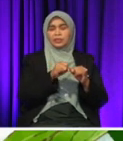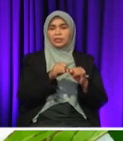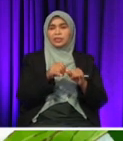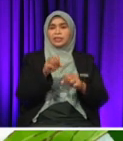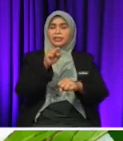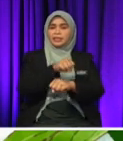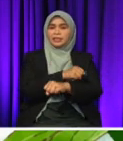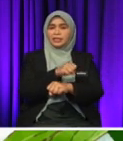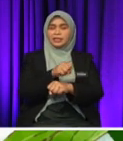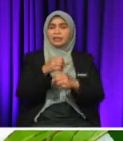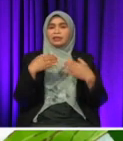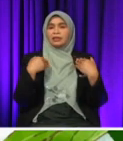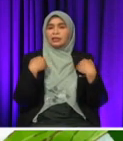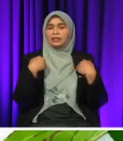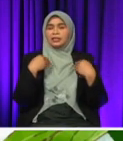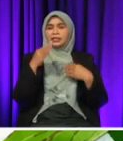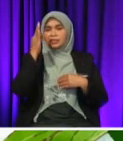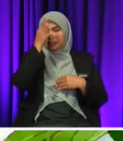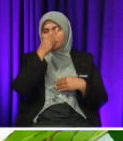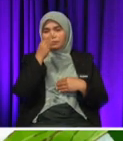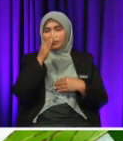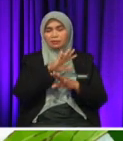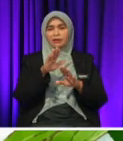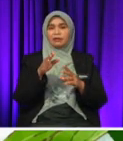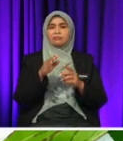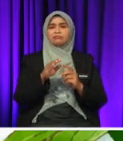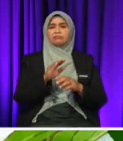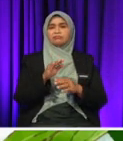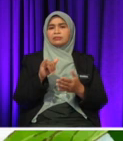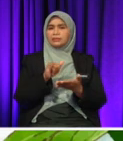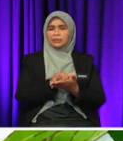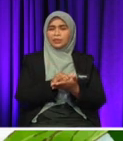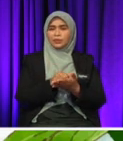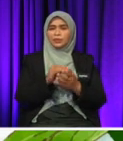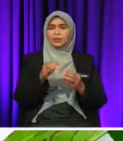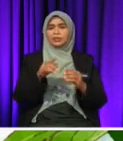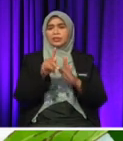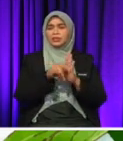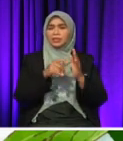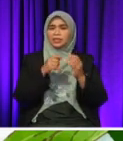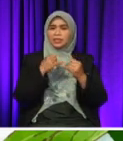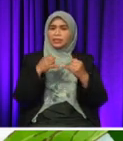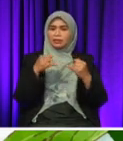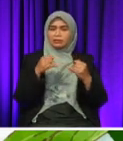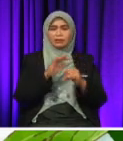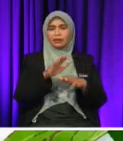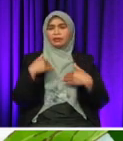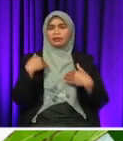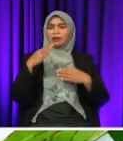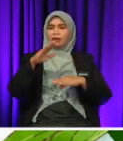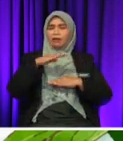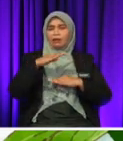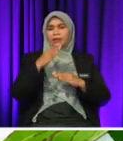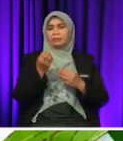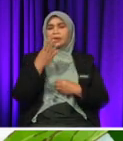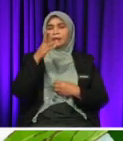yang tidak begitu terikat maksudnya dalam penghasilan saja dia tidak ada haid berapa